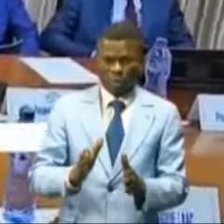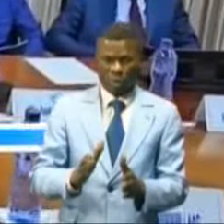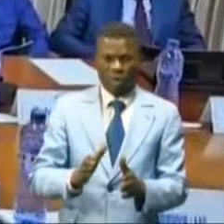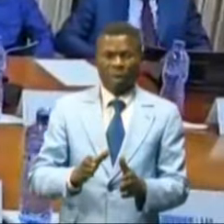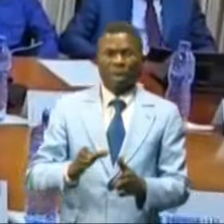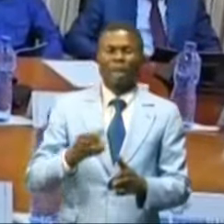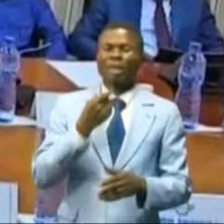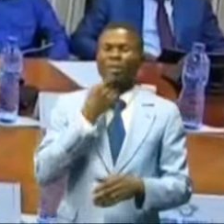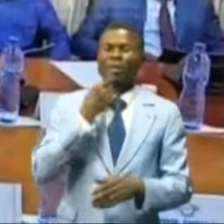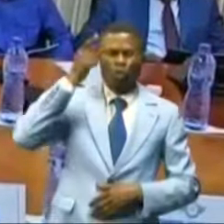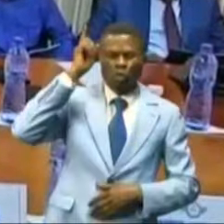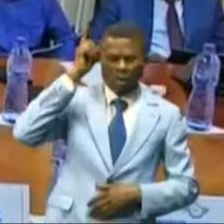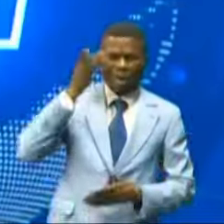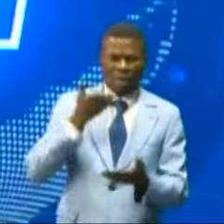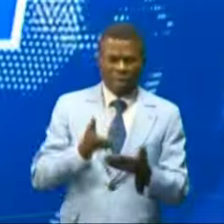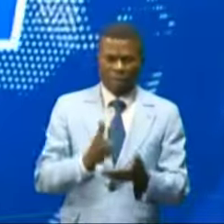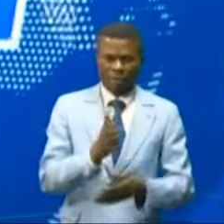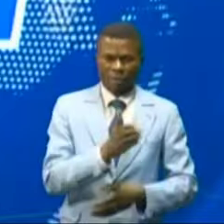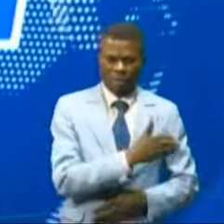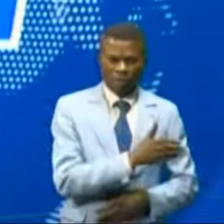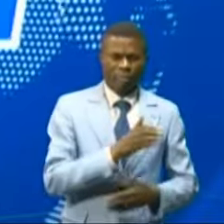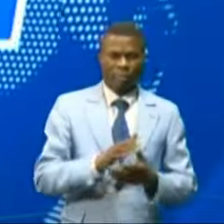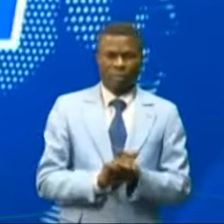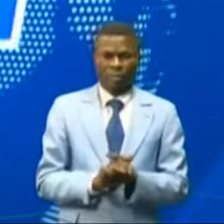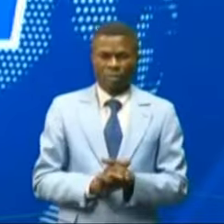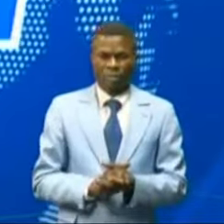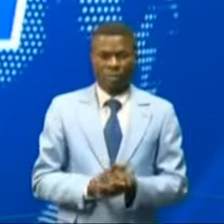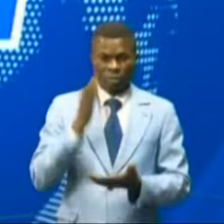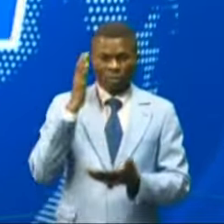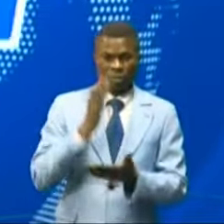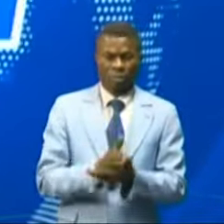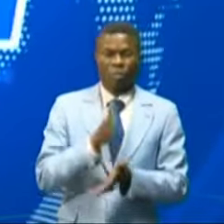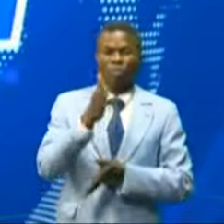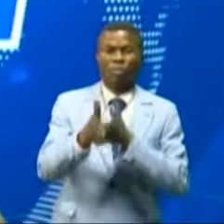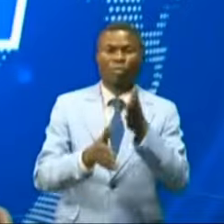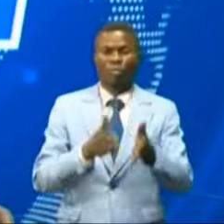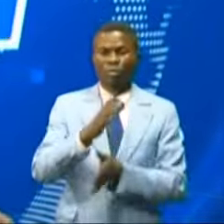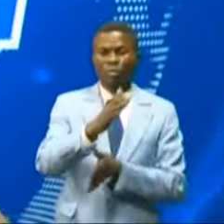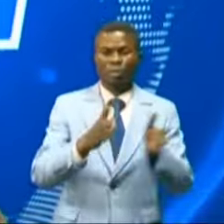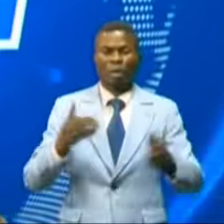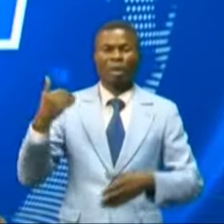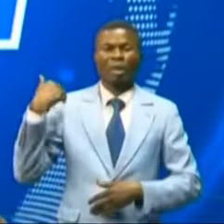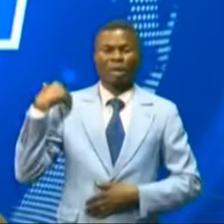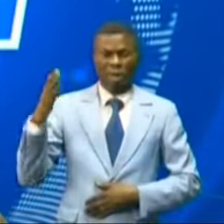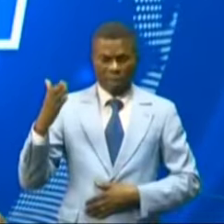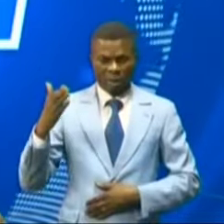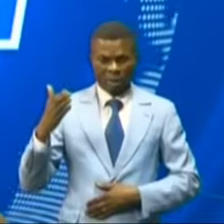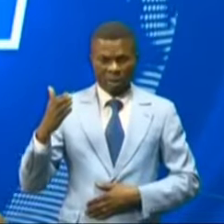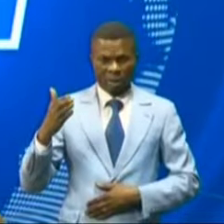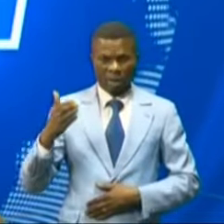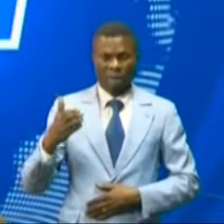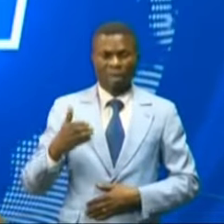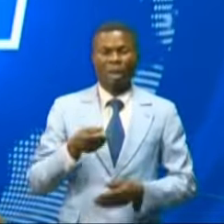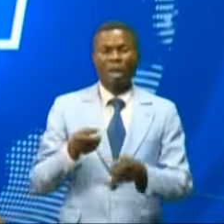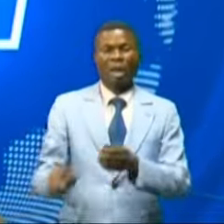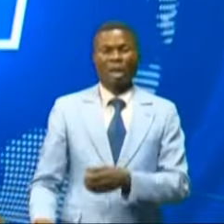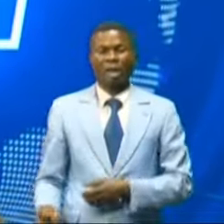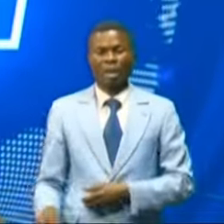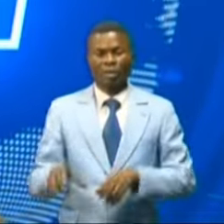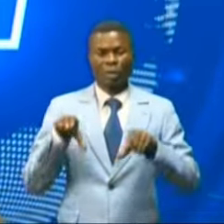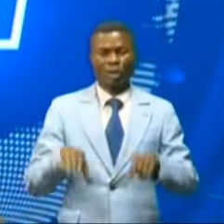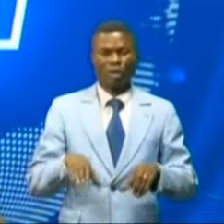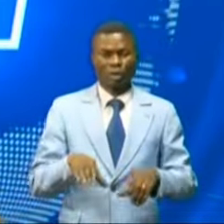de l'AACRDC. Lutte contre les détournements des deniers publics et la corruption à RDC,